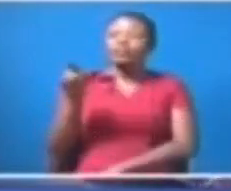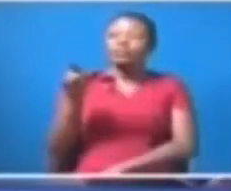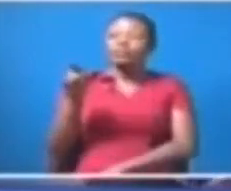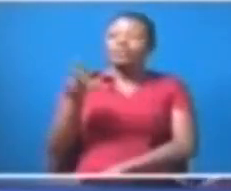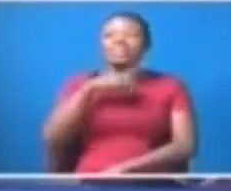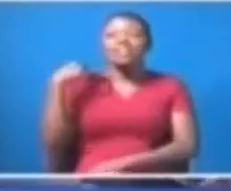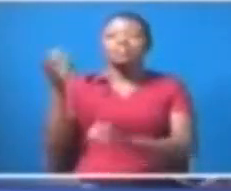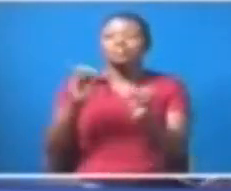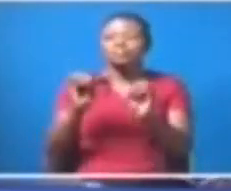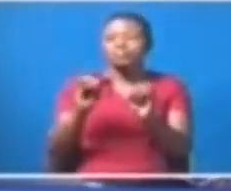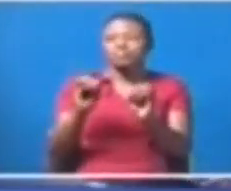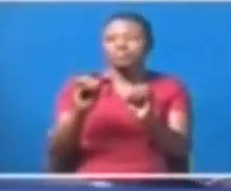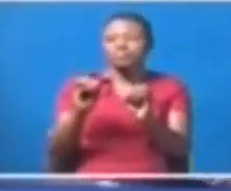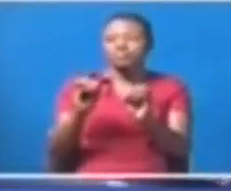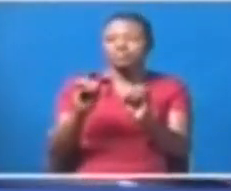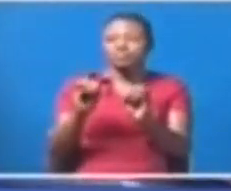her.